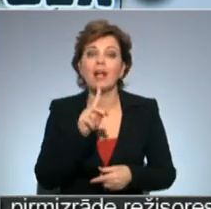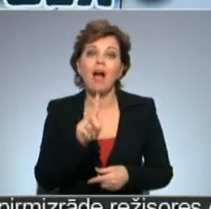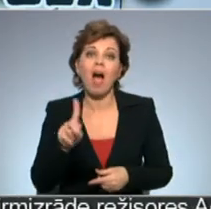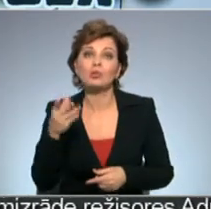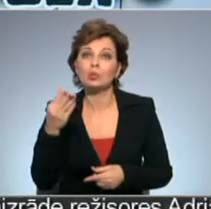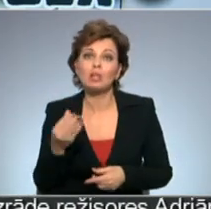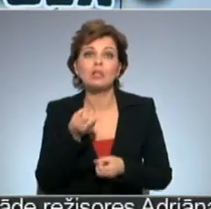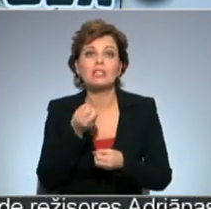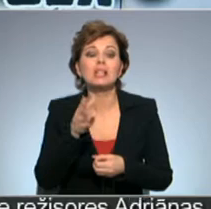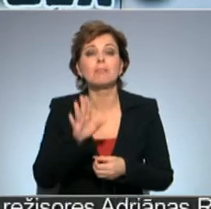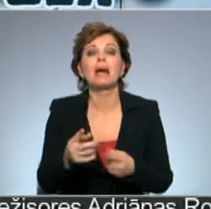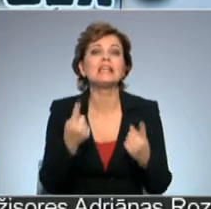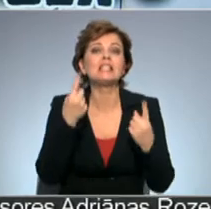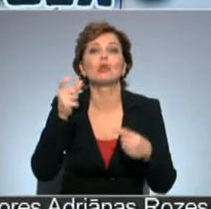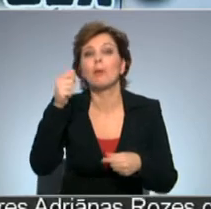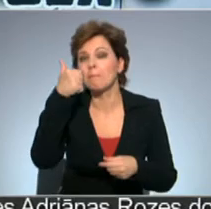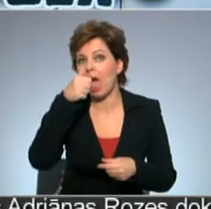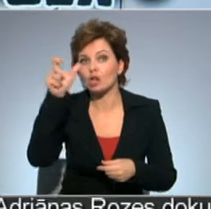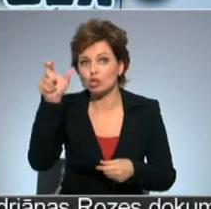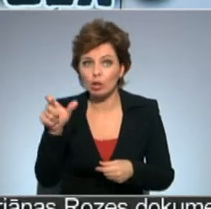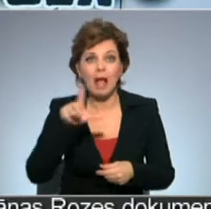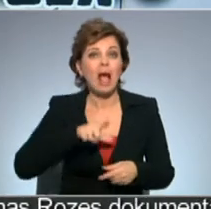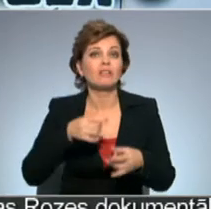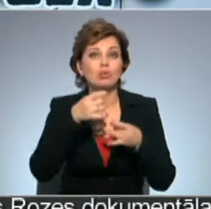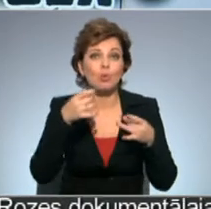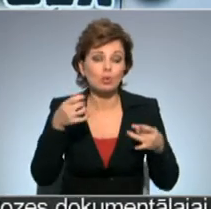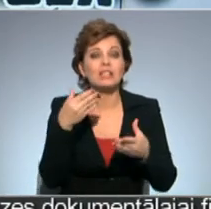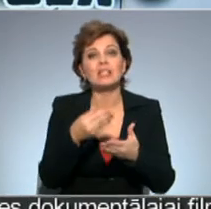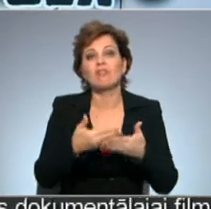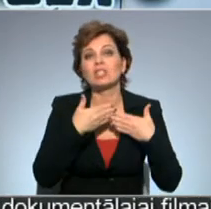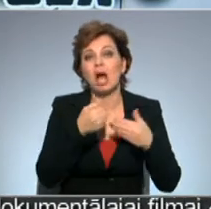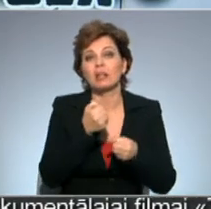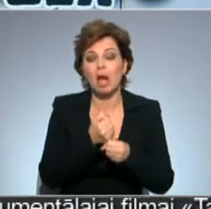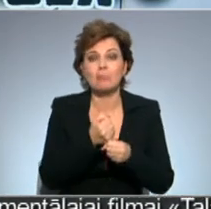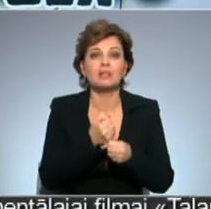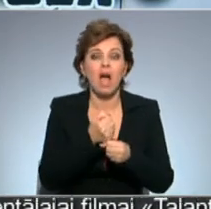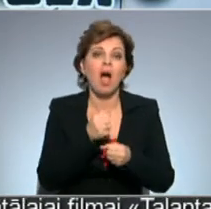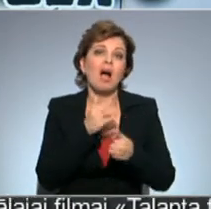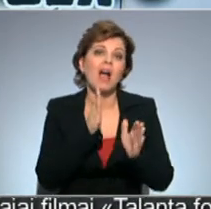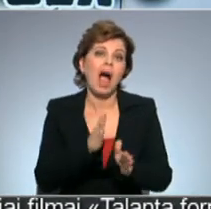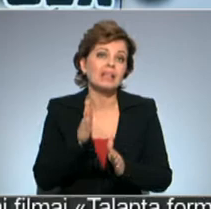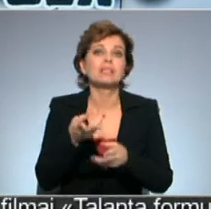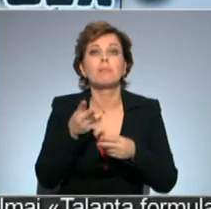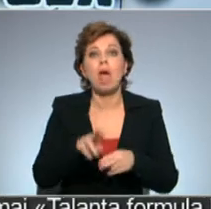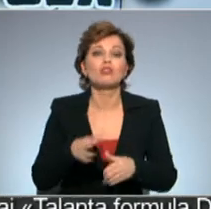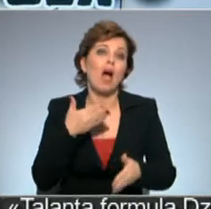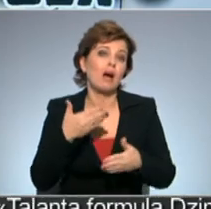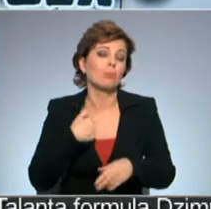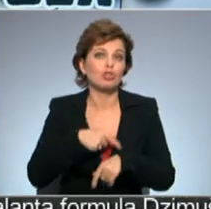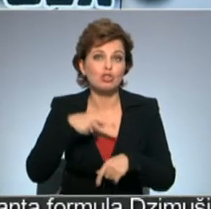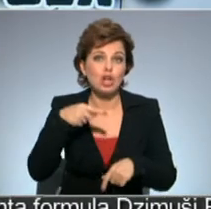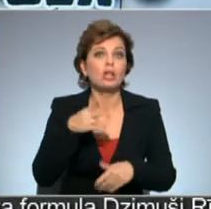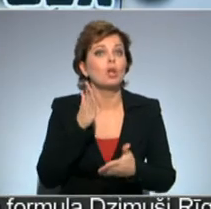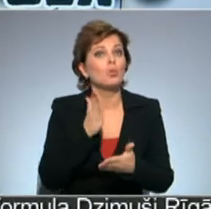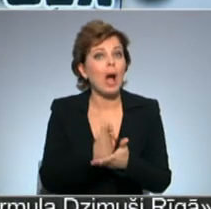personību Latvijas kultūrā, kuri savas aktīvās darba gaitas beiguši. Vai arī tā mums tikai šķiet? Mums noteikti tikai liekas, ka